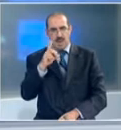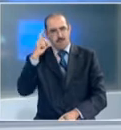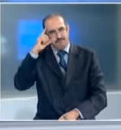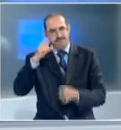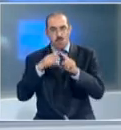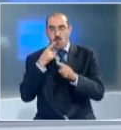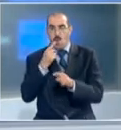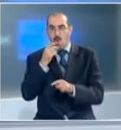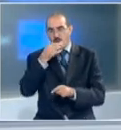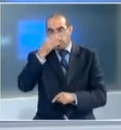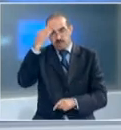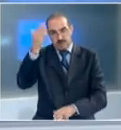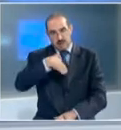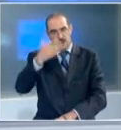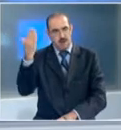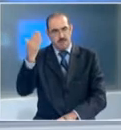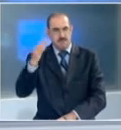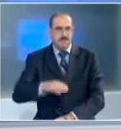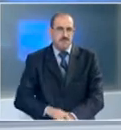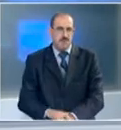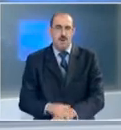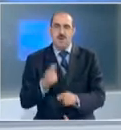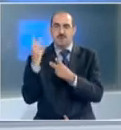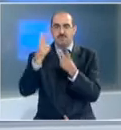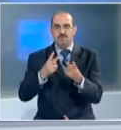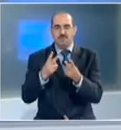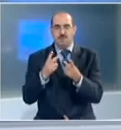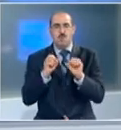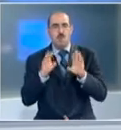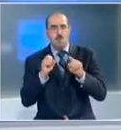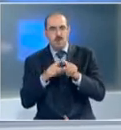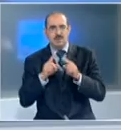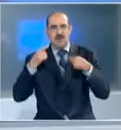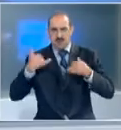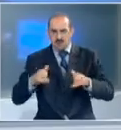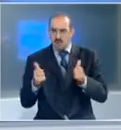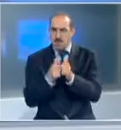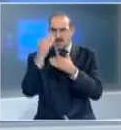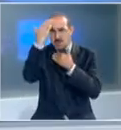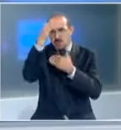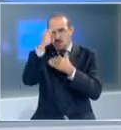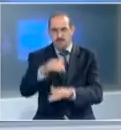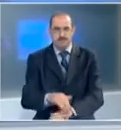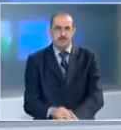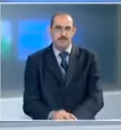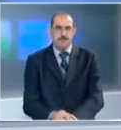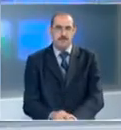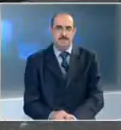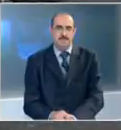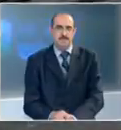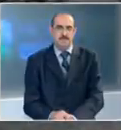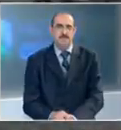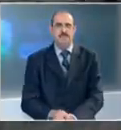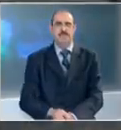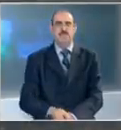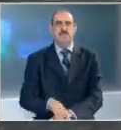الأمير الأديب المثقف والمجاهد. اللقاء حضره أساتذة من داخل الوطن وخارجه. تقول عمر ينهاري: